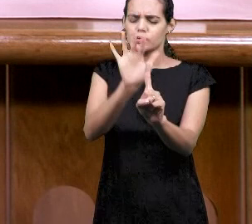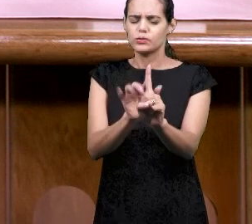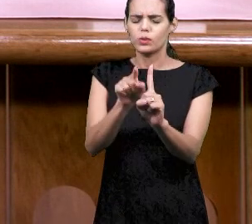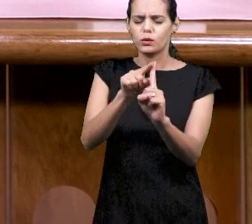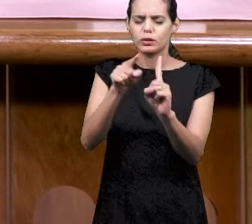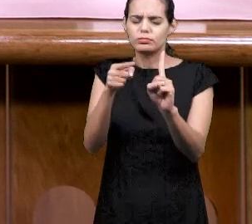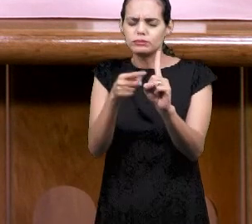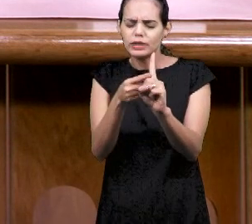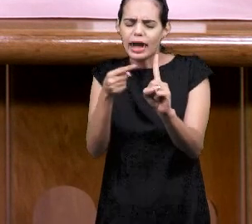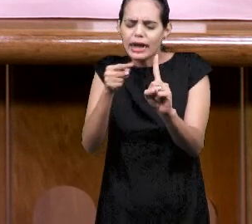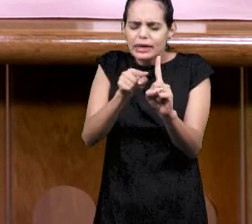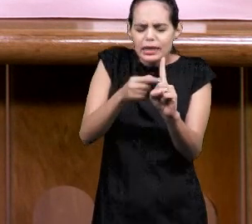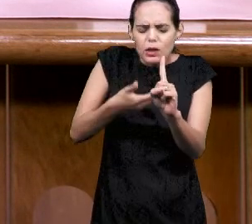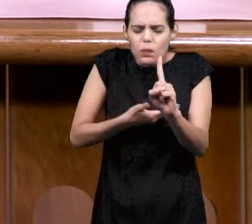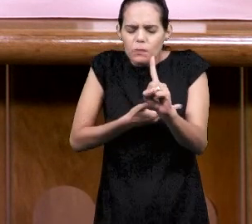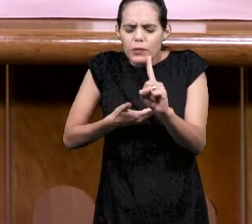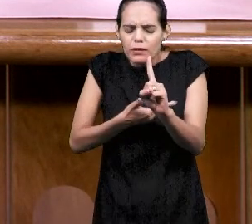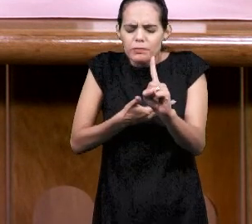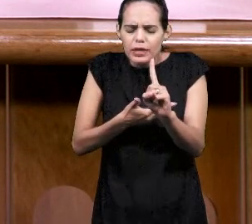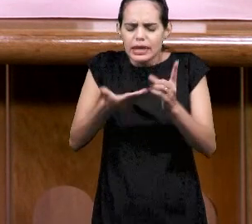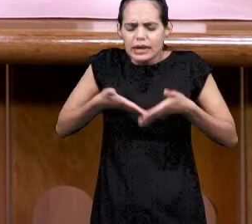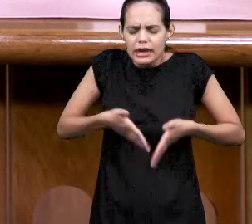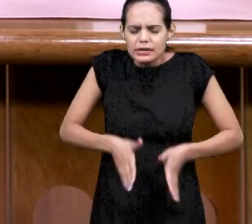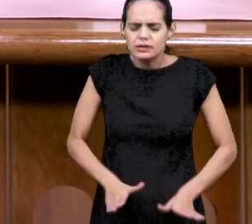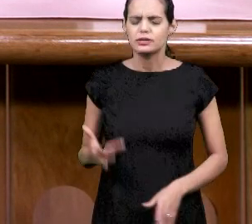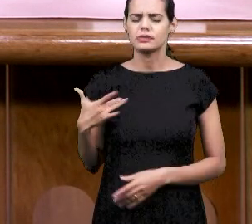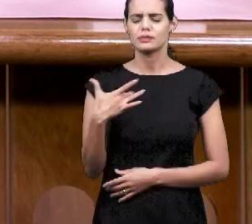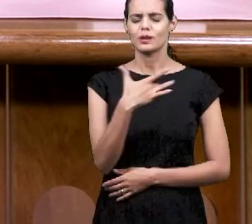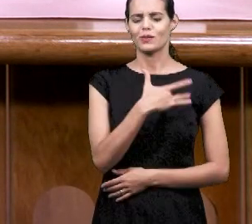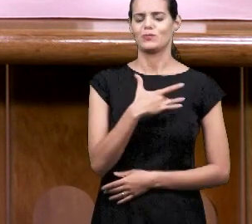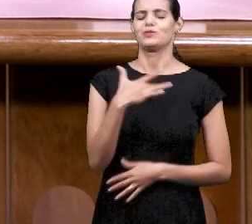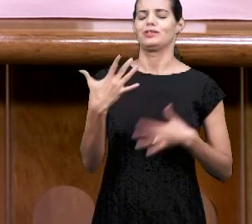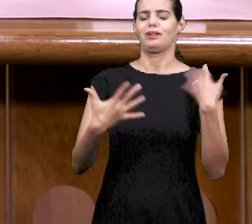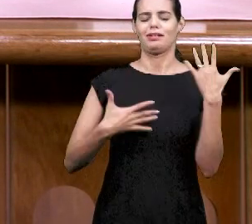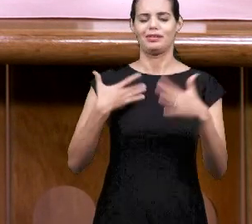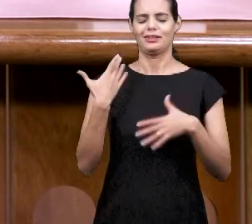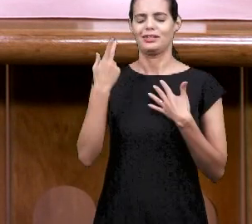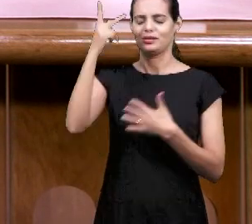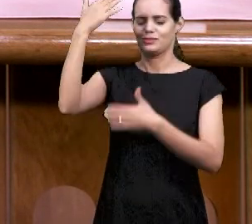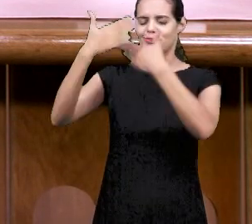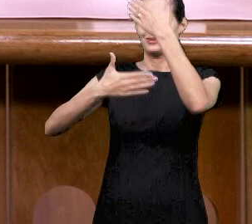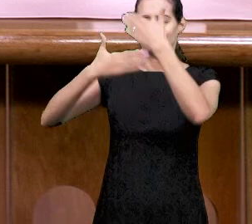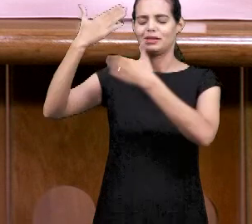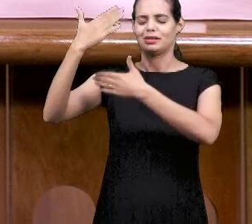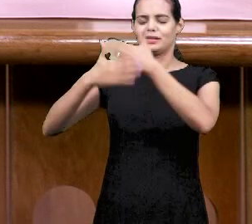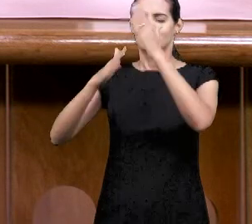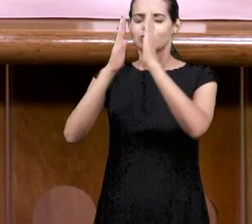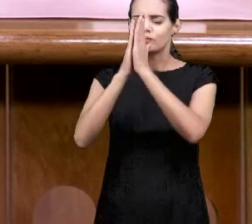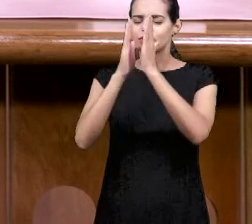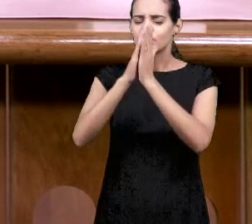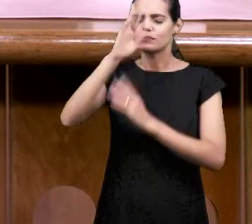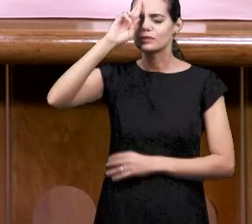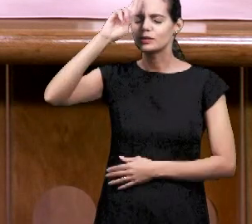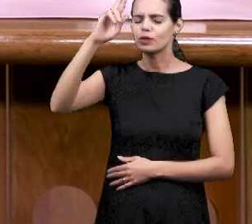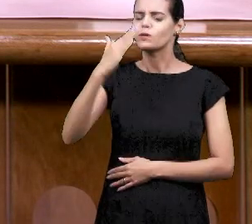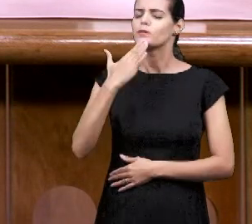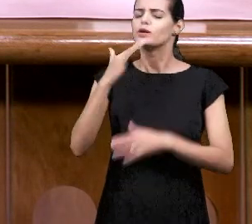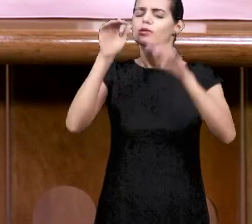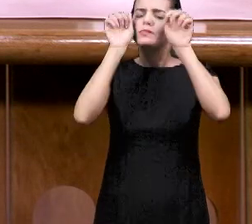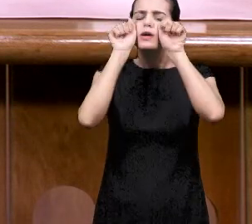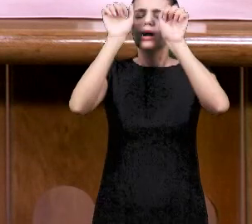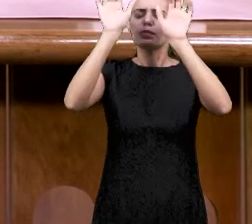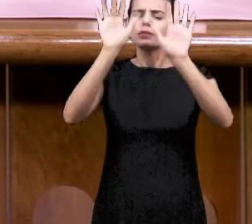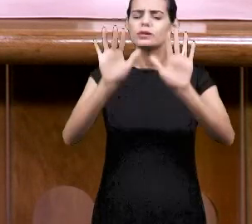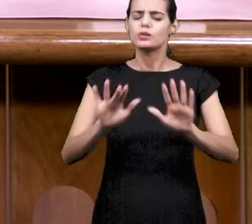afin qu'ils soient bien reçus et puissent bien assimiler les enseignements qui seront transmis à eux par nos sœurs professeurs.